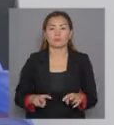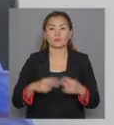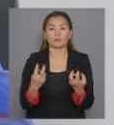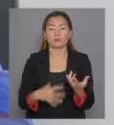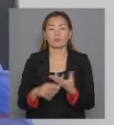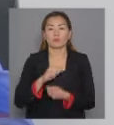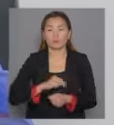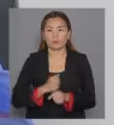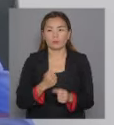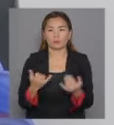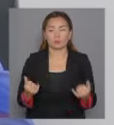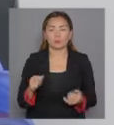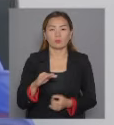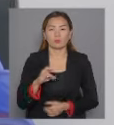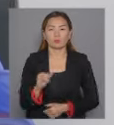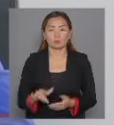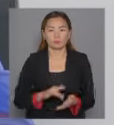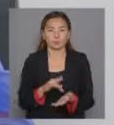қорытындысы бойынша қазір Атырау облысы